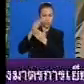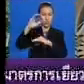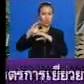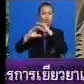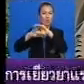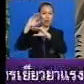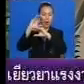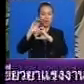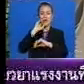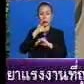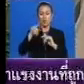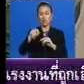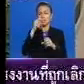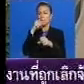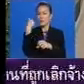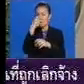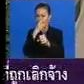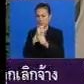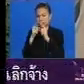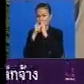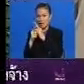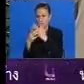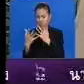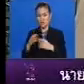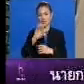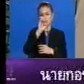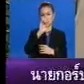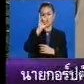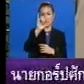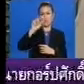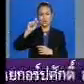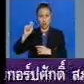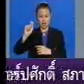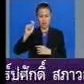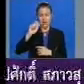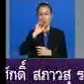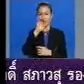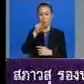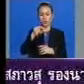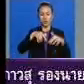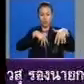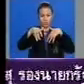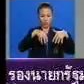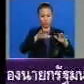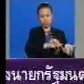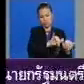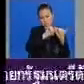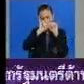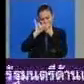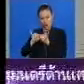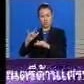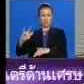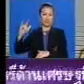ไทยที่ไม่ปฏิบัติตามการศึกษาผลกระทบด้านสิ่งแวดล้อมหรือว่า eiaที่กำหนดให้นำประชาชนออกนอกพื้นที่สนามบิน